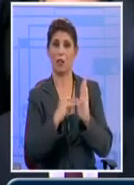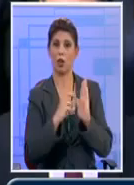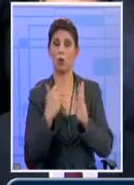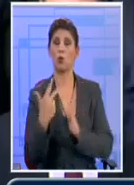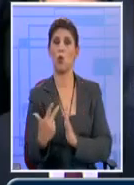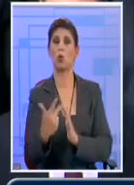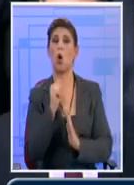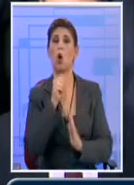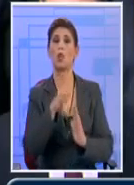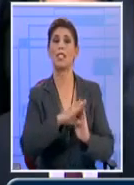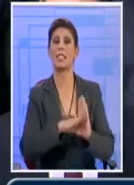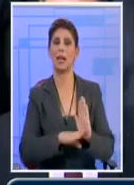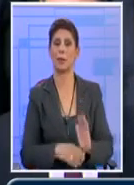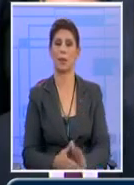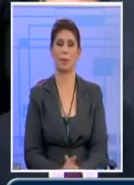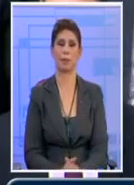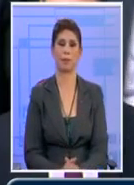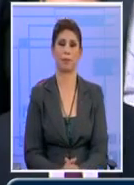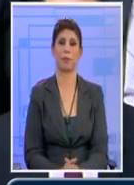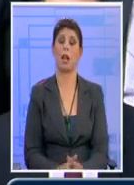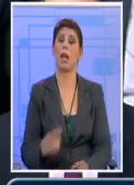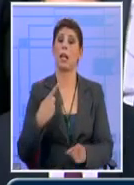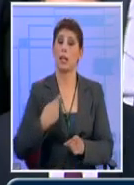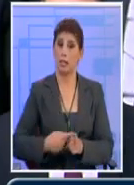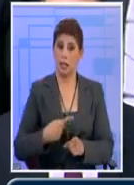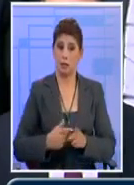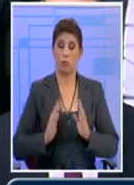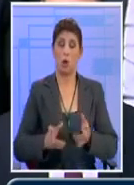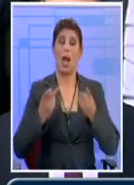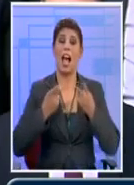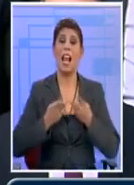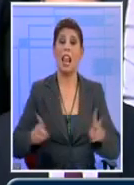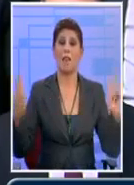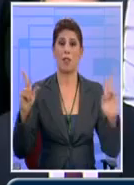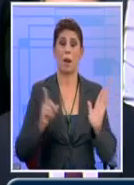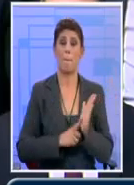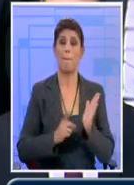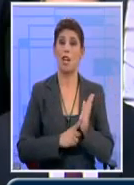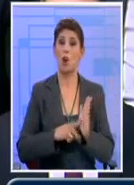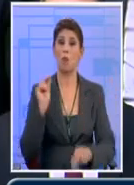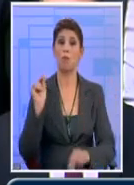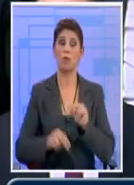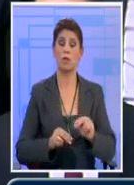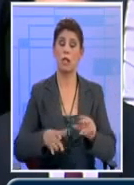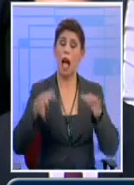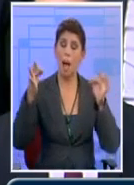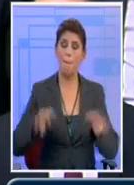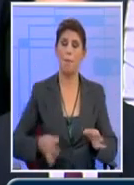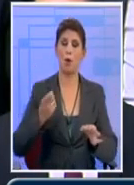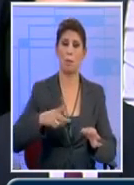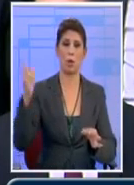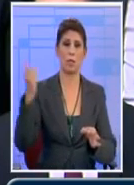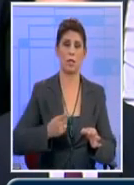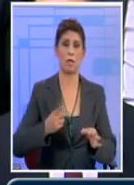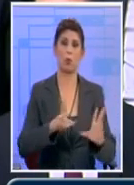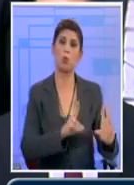του συντάγματος. Η Ελλάδα προβαίνει ελεύθερα με νόμο που ψηφίζεται από την απόλυτη πλειοψηφία